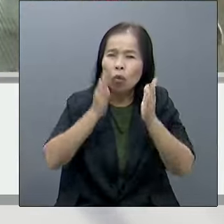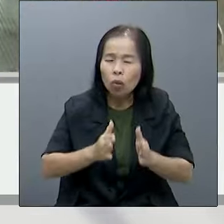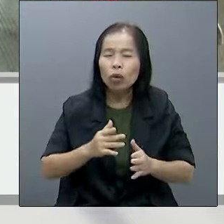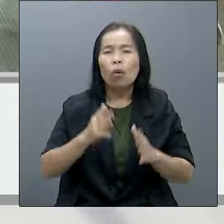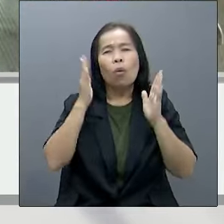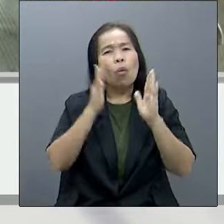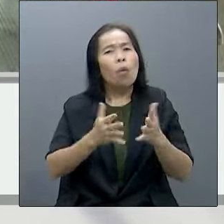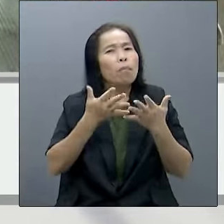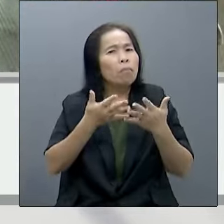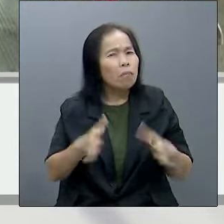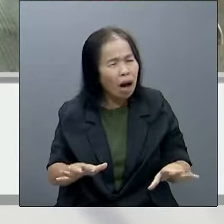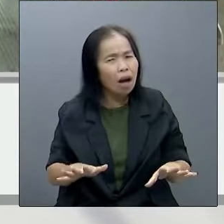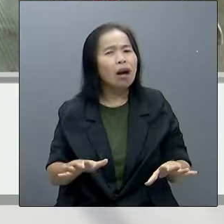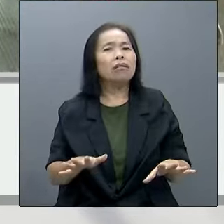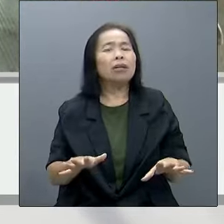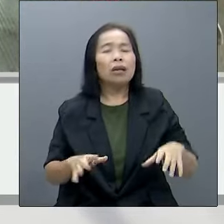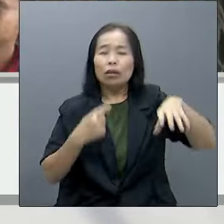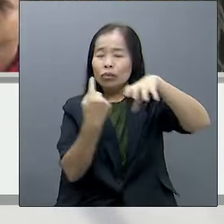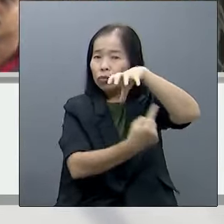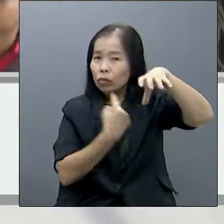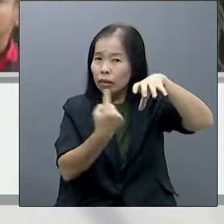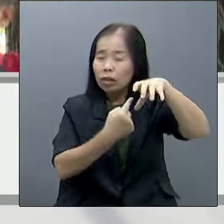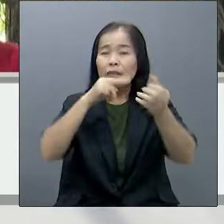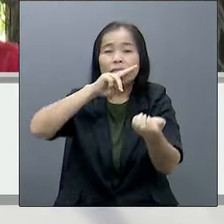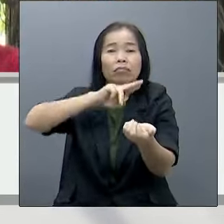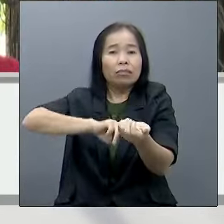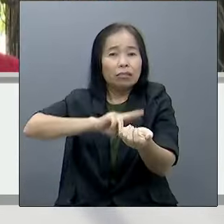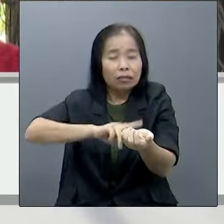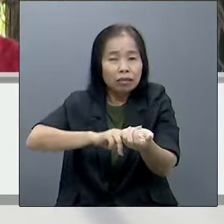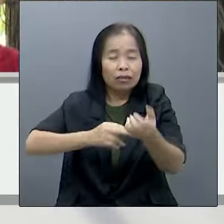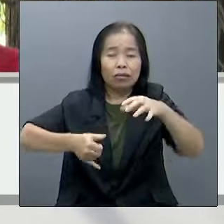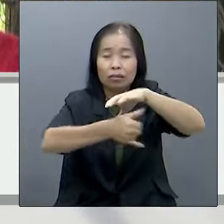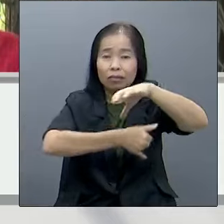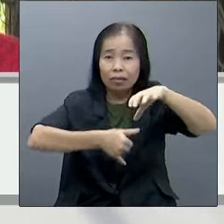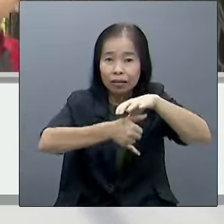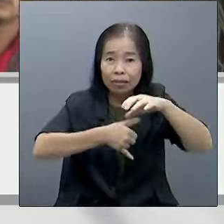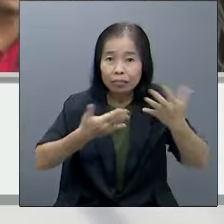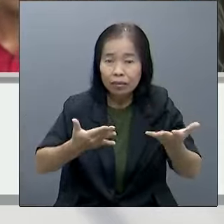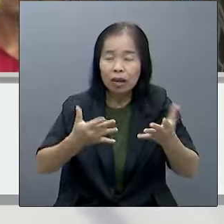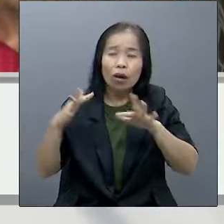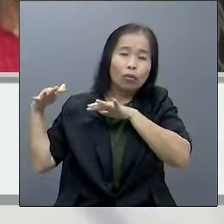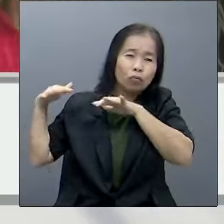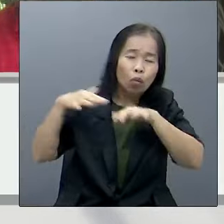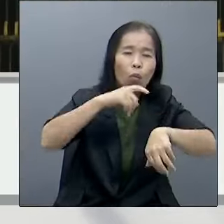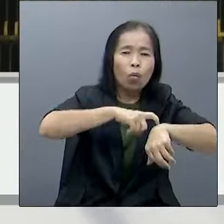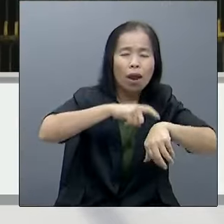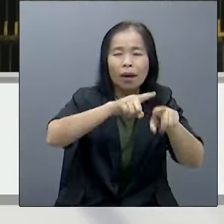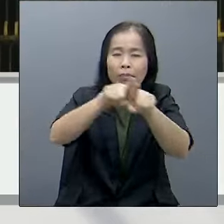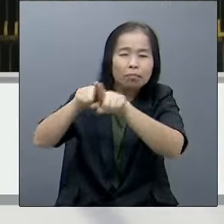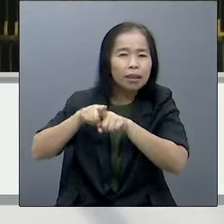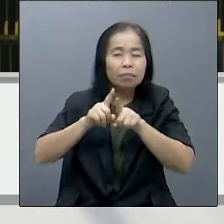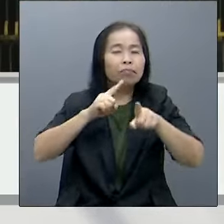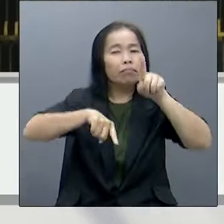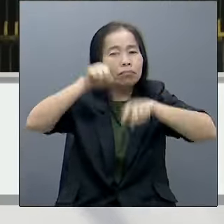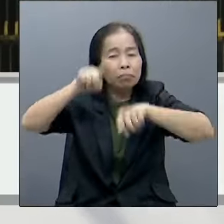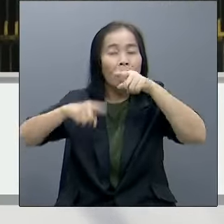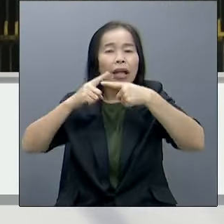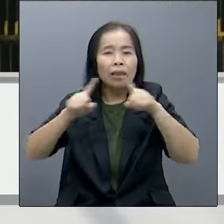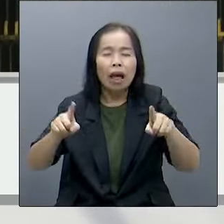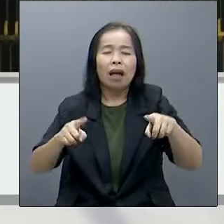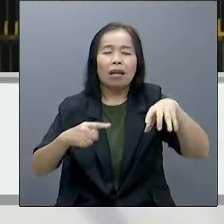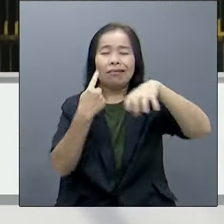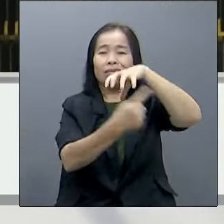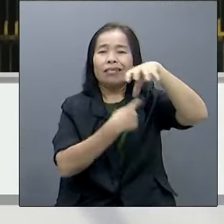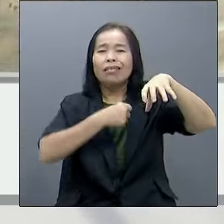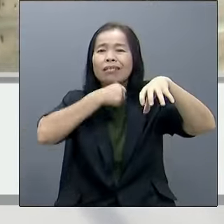จำนวนนี้อยู่ในพ้นที่ของสถานี้มากแค่ไหนถึงจะไม่ได้รวมกัอยู่ในชวงเดียวกันก็ตามถามกลสภาพที่มัสุดโซมด